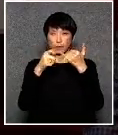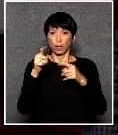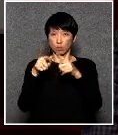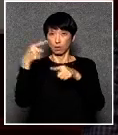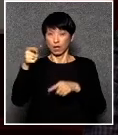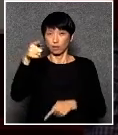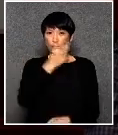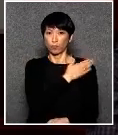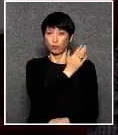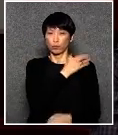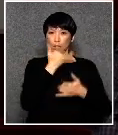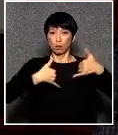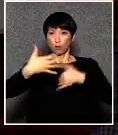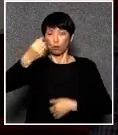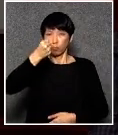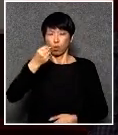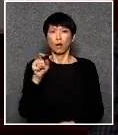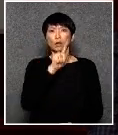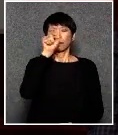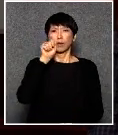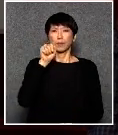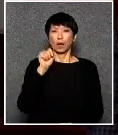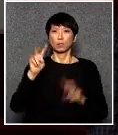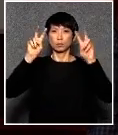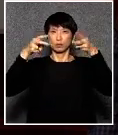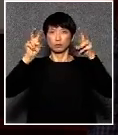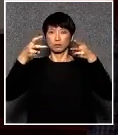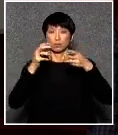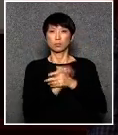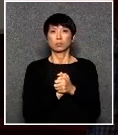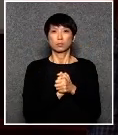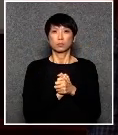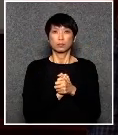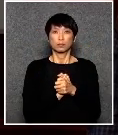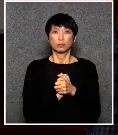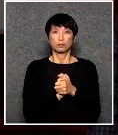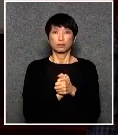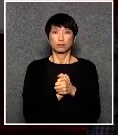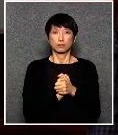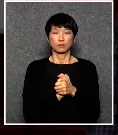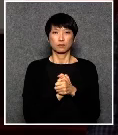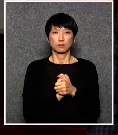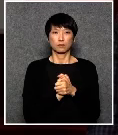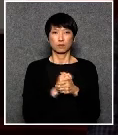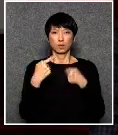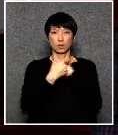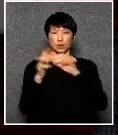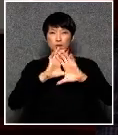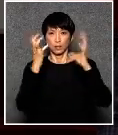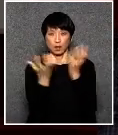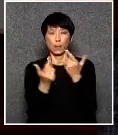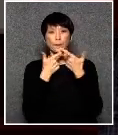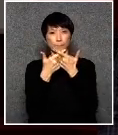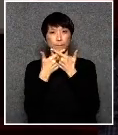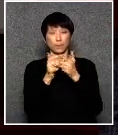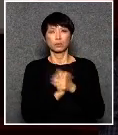持會議之外，有咩理由就呢個總目即係？第一組合併辯論總目